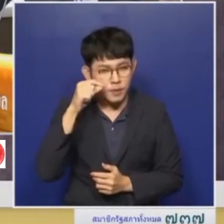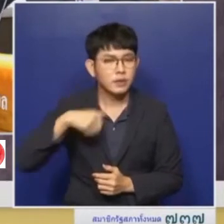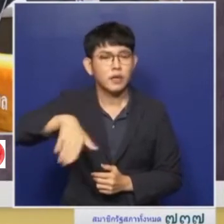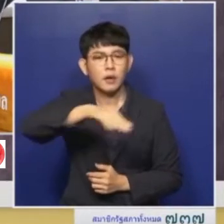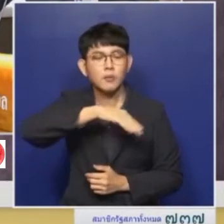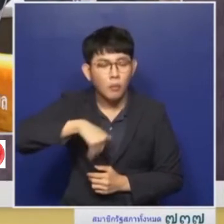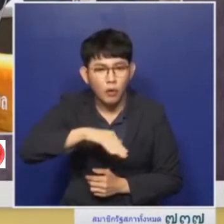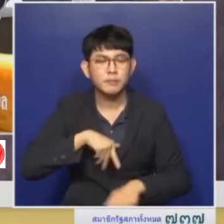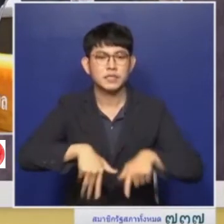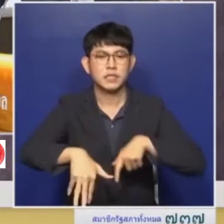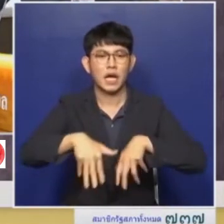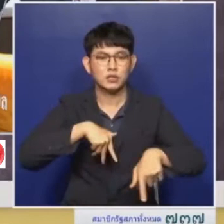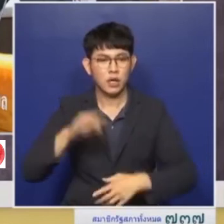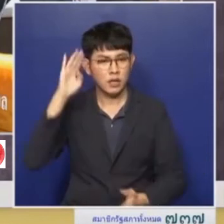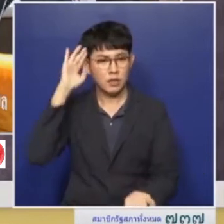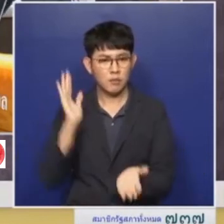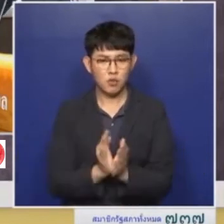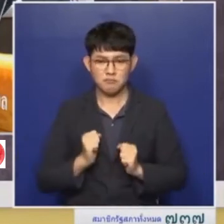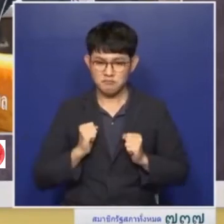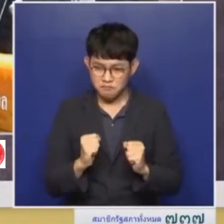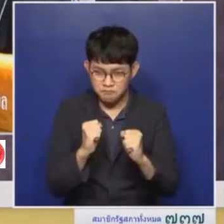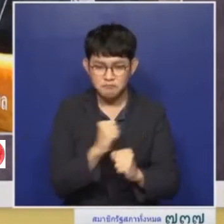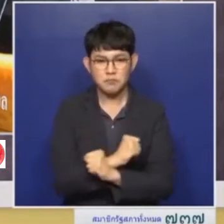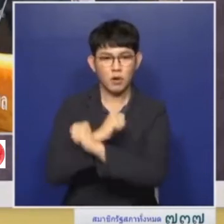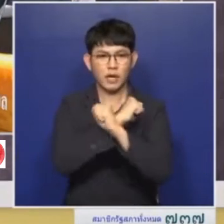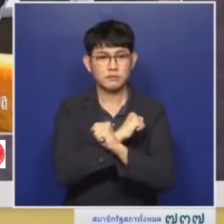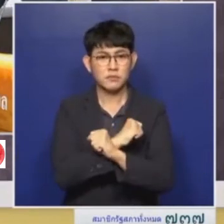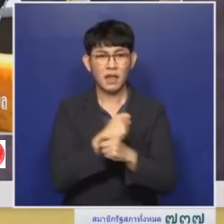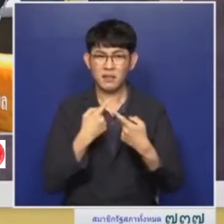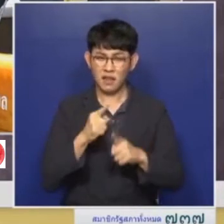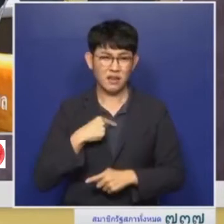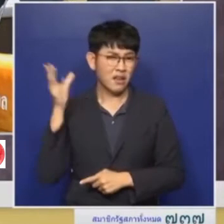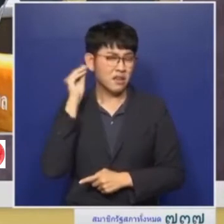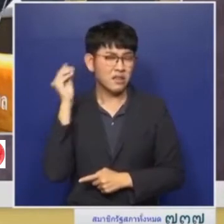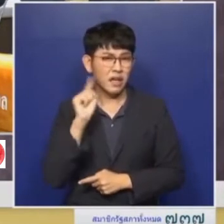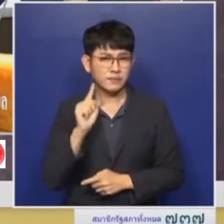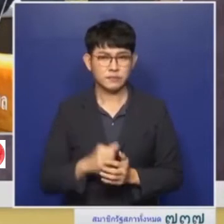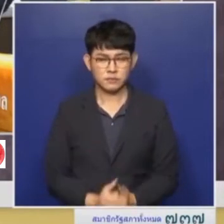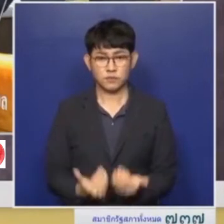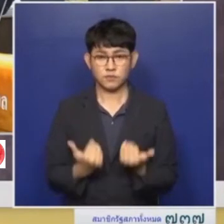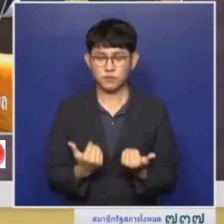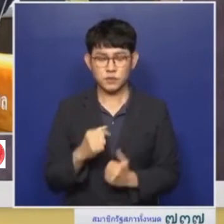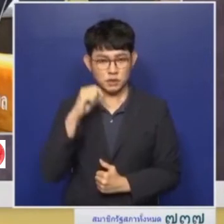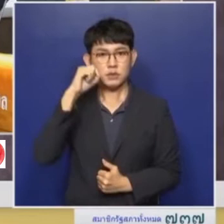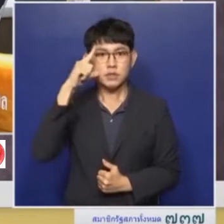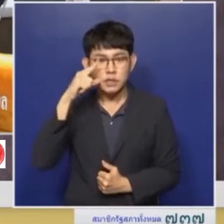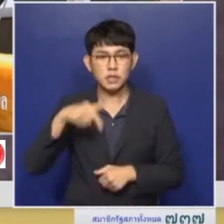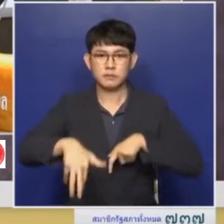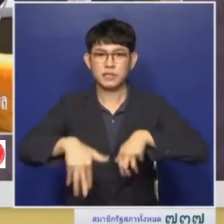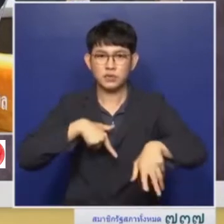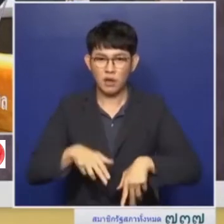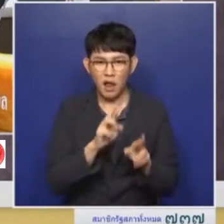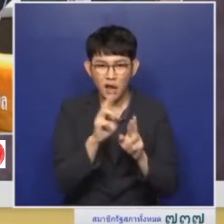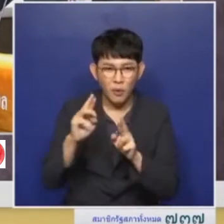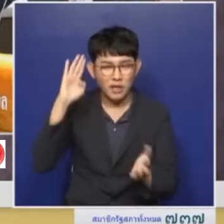ภัยแต่ท่านทราบไหมครับผมได้ยินมาว่าอย่างไรผมกลับได้ยินประโยคที่บอกว่าวันนี้เนี่ยตื่นเถิดชาวประชาระวังตำรวจ